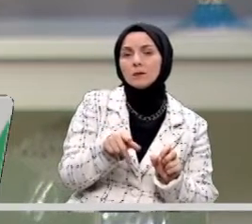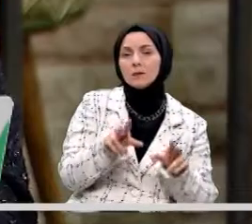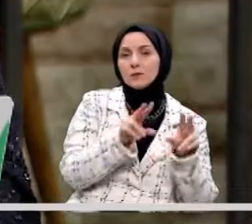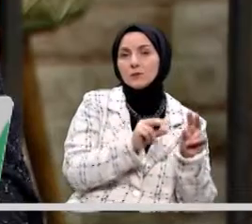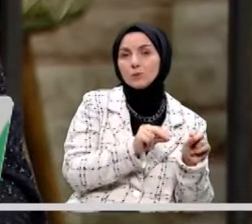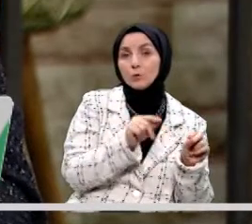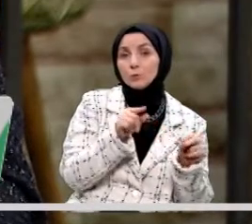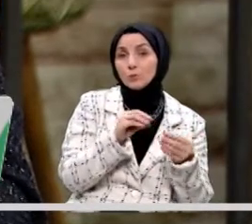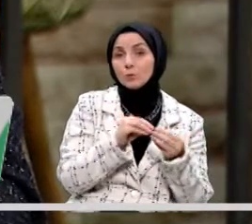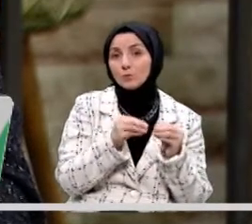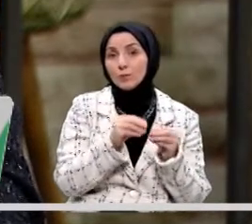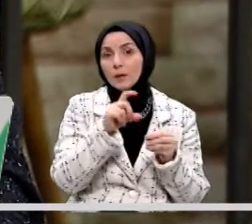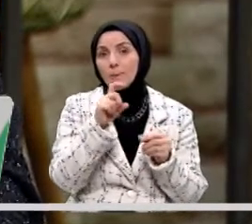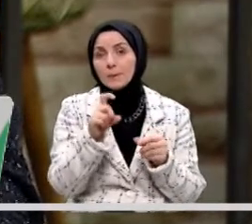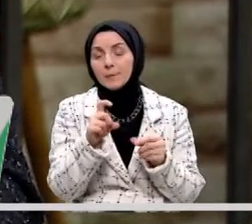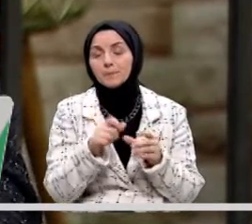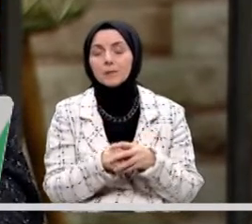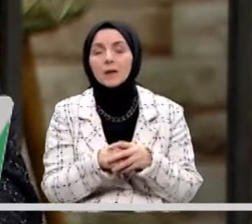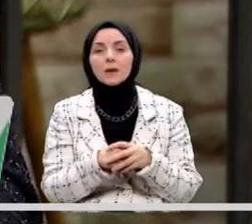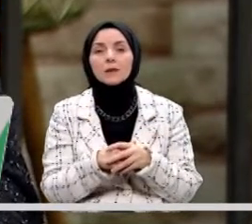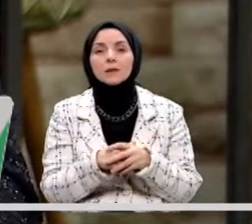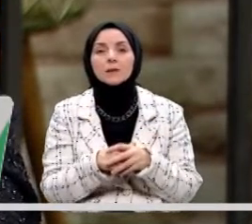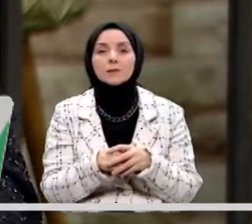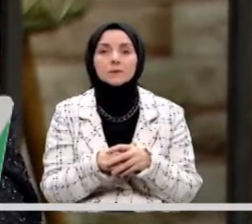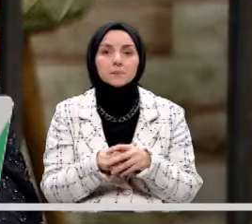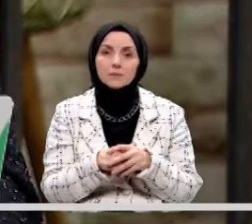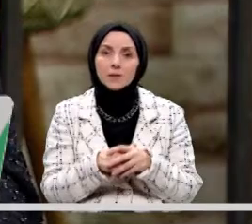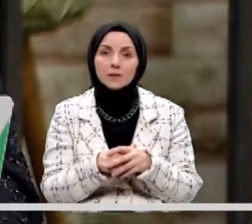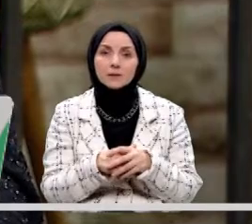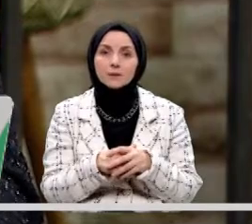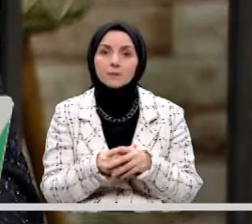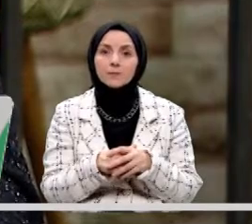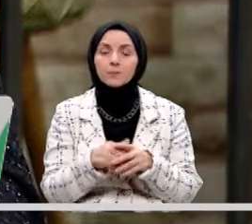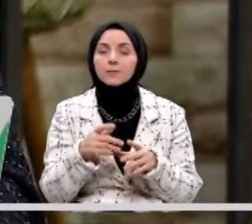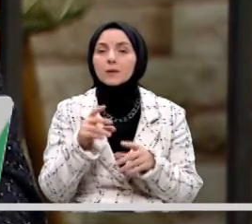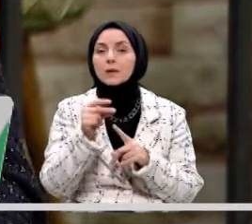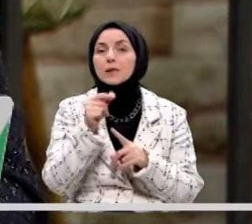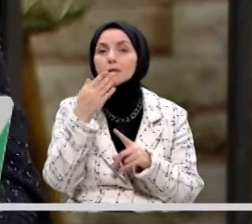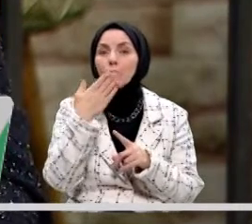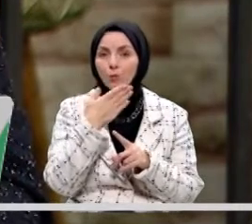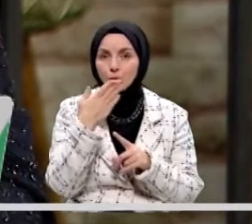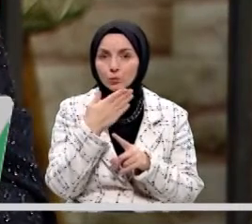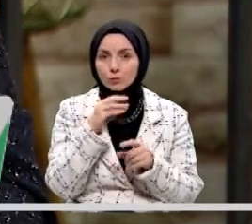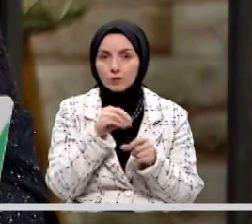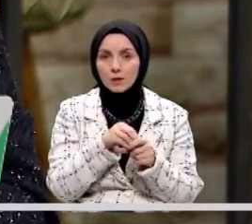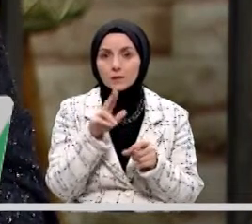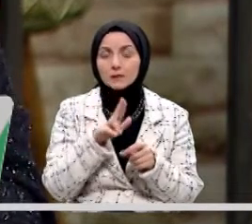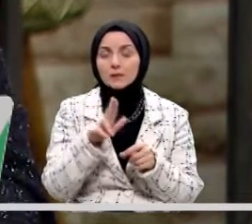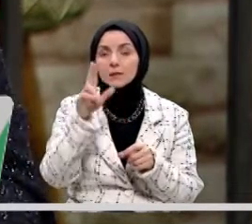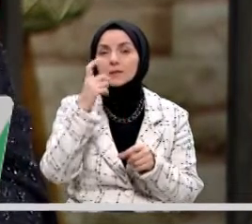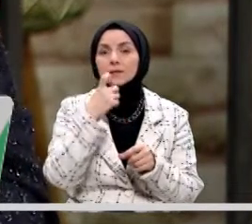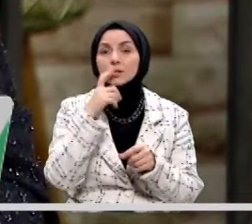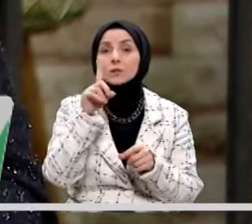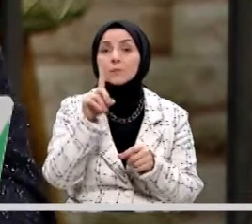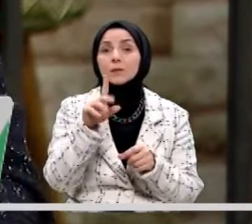tekrar şu noktaya geleyim şimdi yeterlilik dediğimiz konu nedir Yani ilkokulda 7 yaşındaki bir çocuk